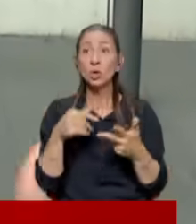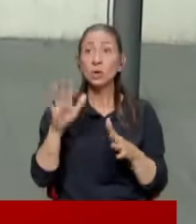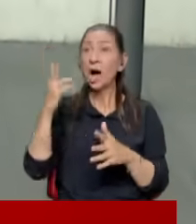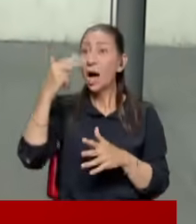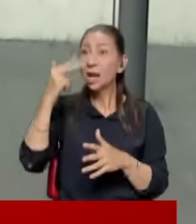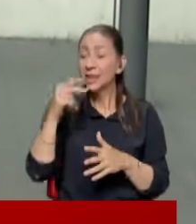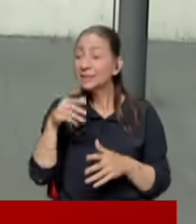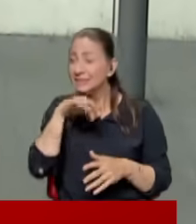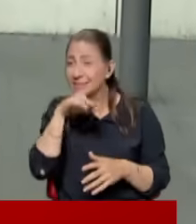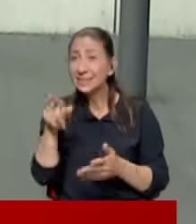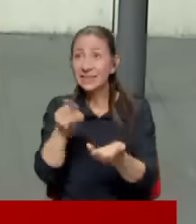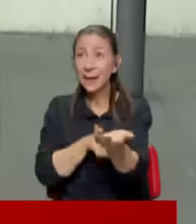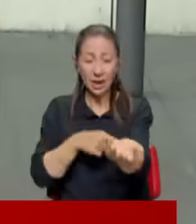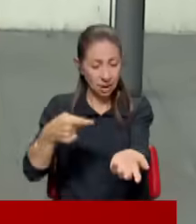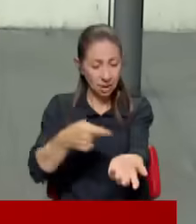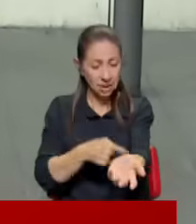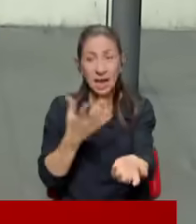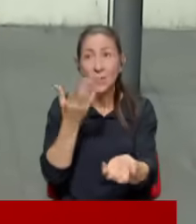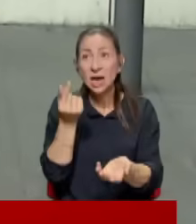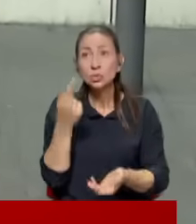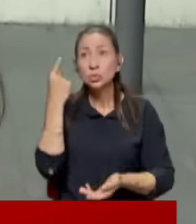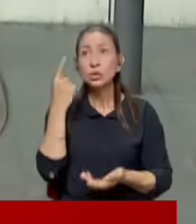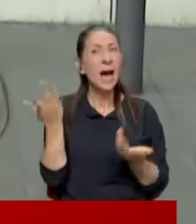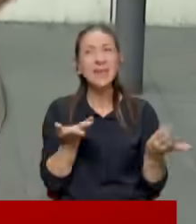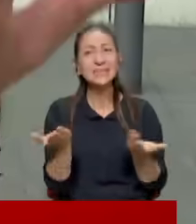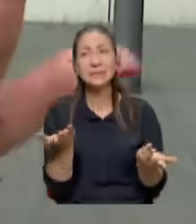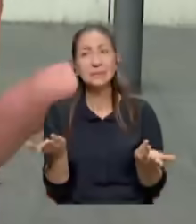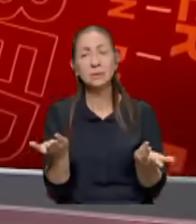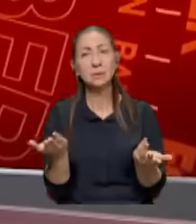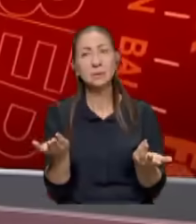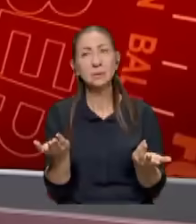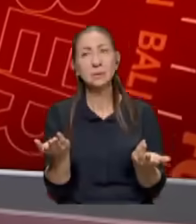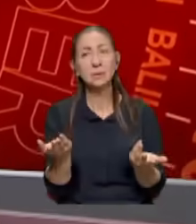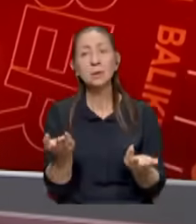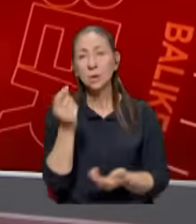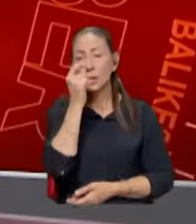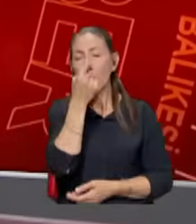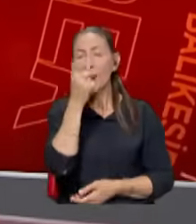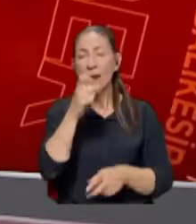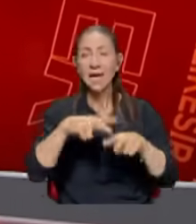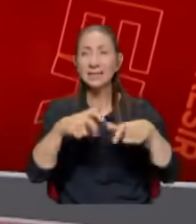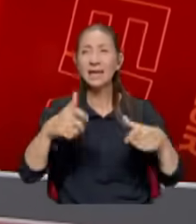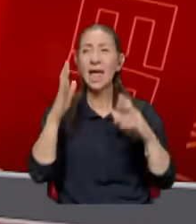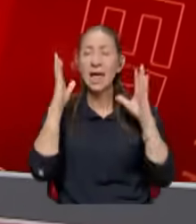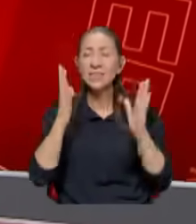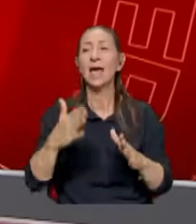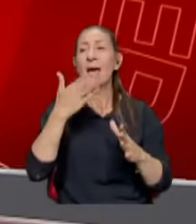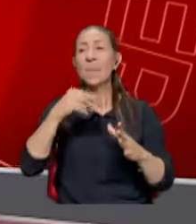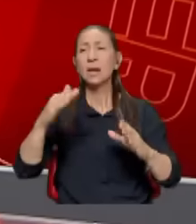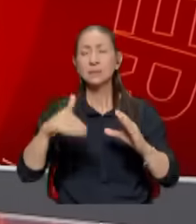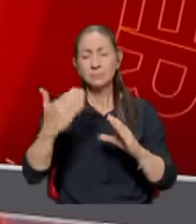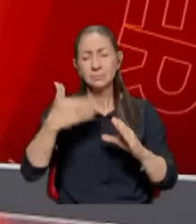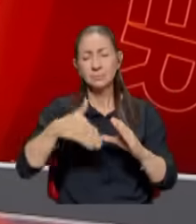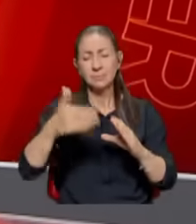ağlayan teyzenin damarına girerken daha az mı acıtayım diye düşüneceğim. kolay mı etiketimize genellikle emeklilerle